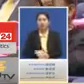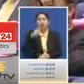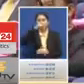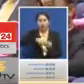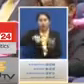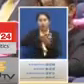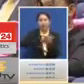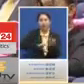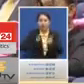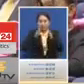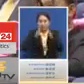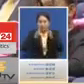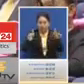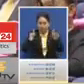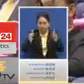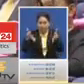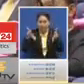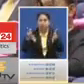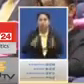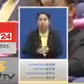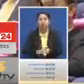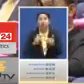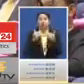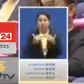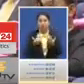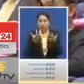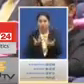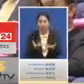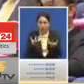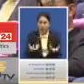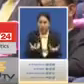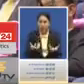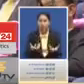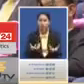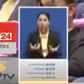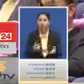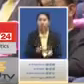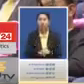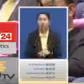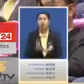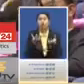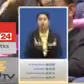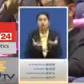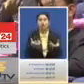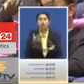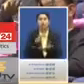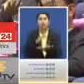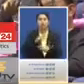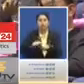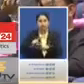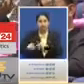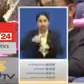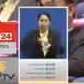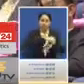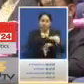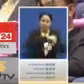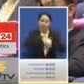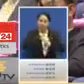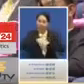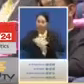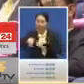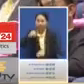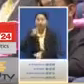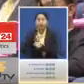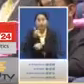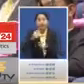ยเนี่ยวันนี้ทรัพย์สินทรัพย์การมีอยู่มีกินถ้ามันกระจายกันออกไปได้ทุกคนแต่ถ้ามันจะโต